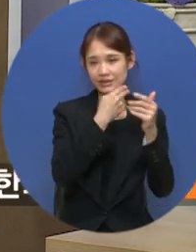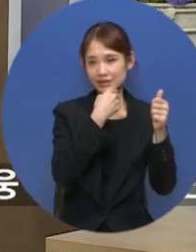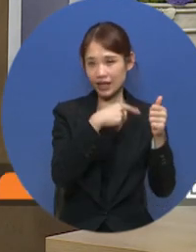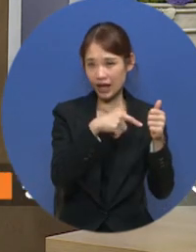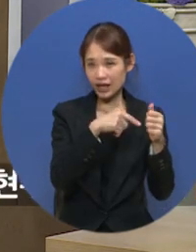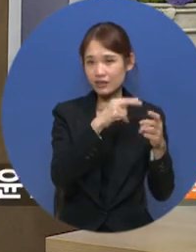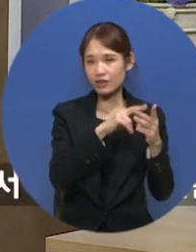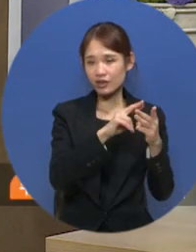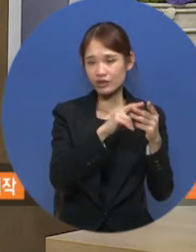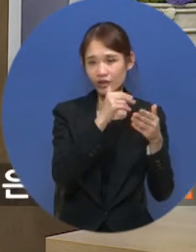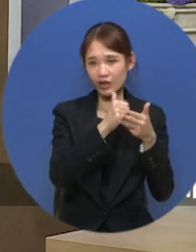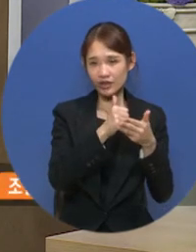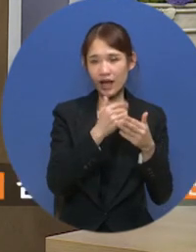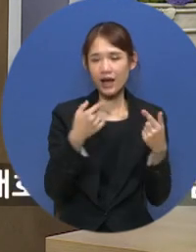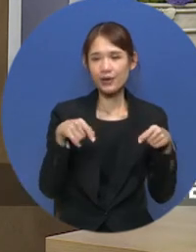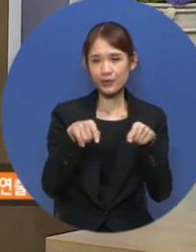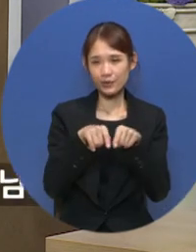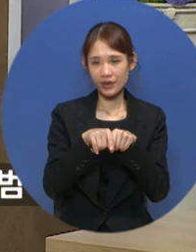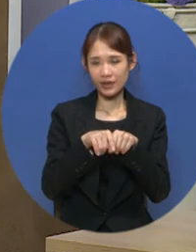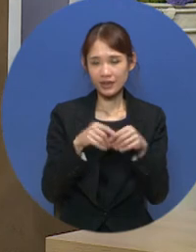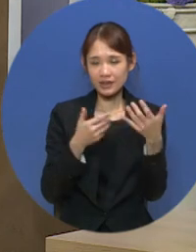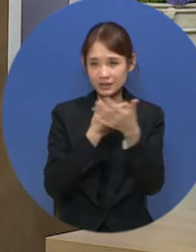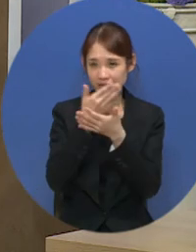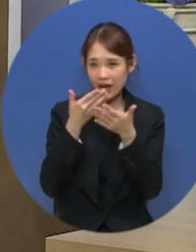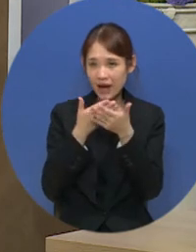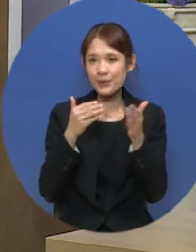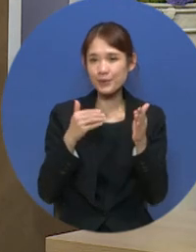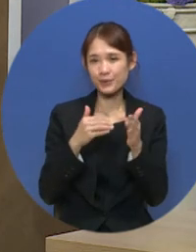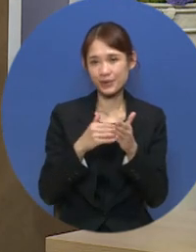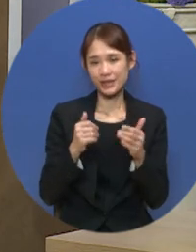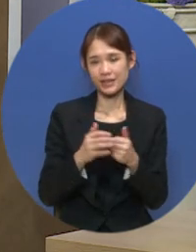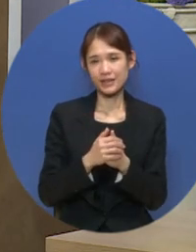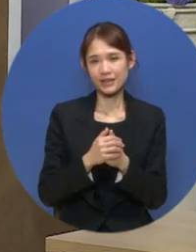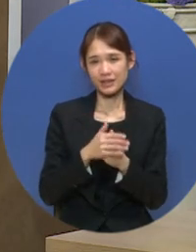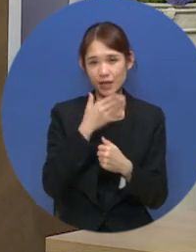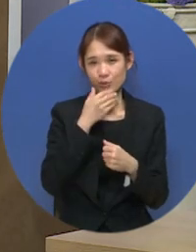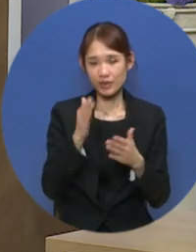한국장애인식개선교육센터 최혜영 센터장님과 함께 이야기 나눠봤습니다.